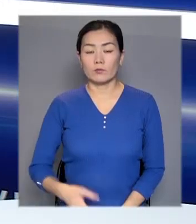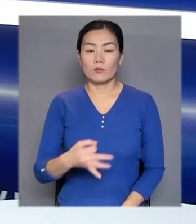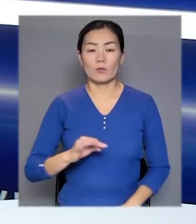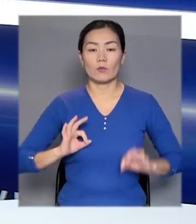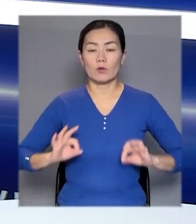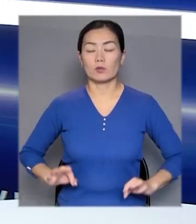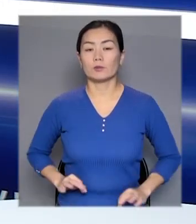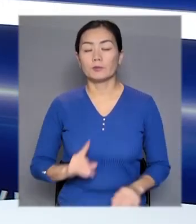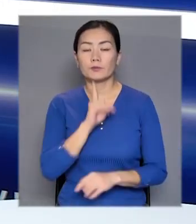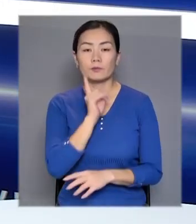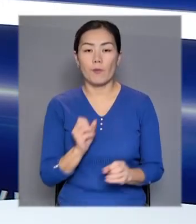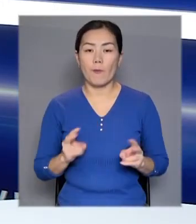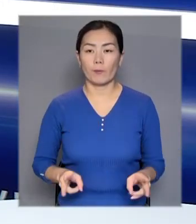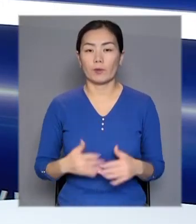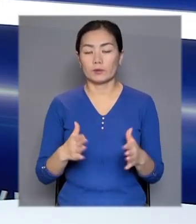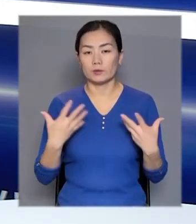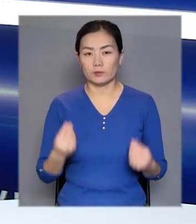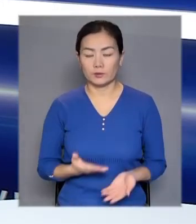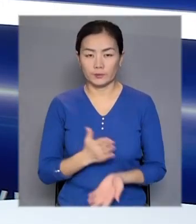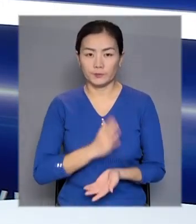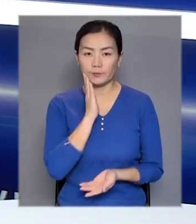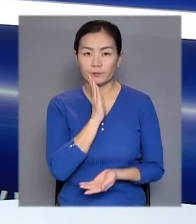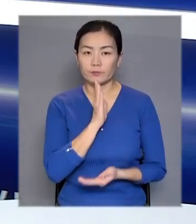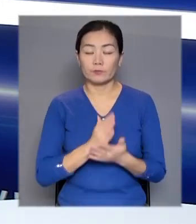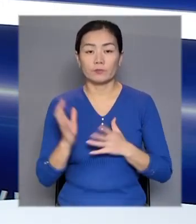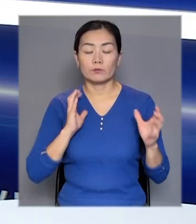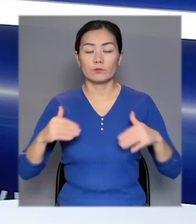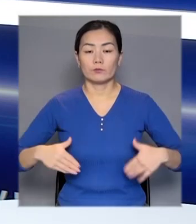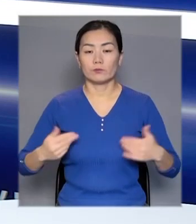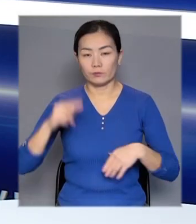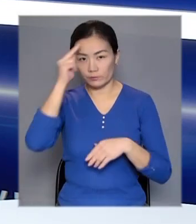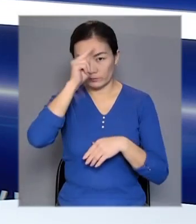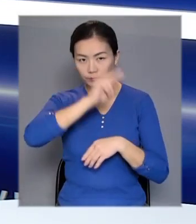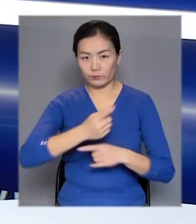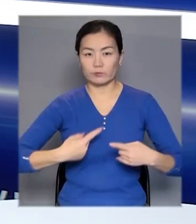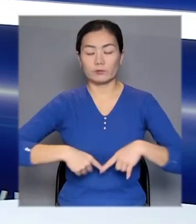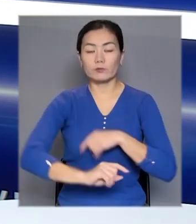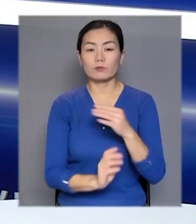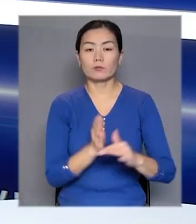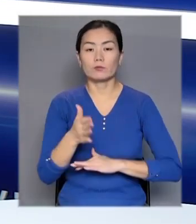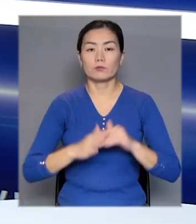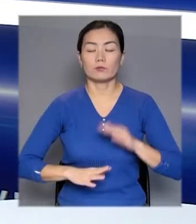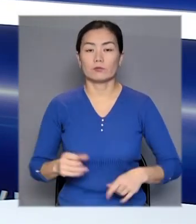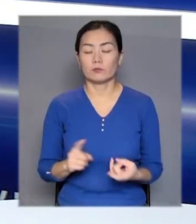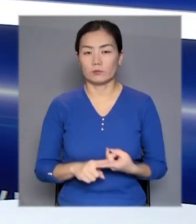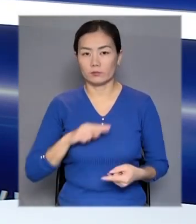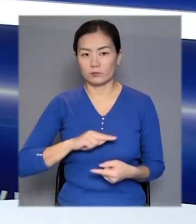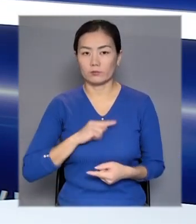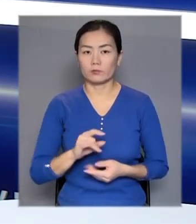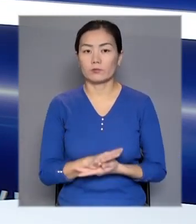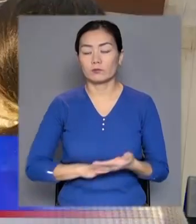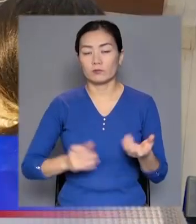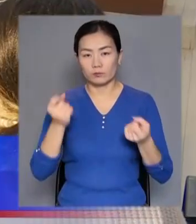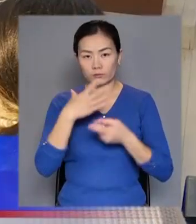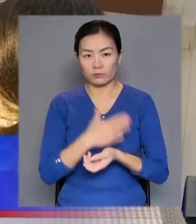Облыстық прокуратурада студенттерге арналған ашық есік күні өтті. Жоғарғы оқу орны мен колледжінің білім алушылары болашақ мамандығына байланысты жұмыстардың